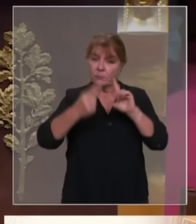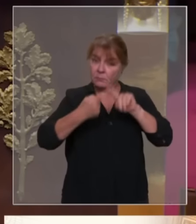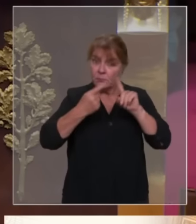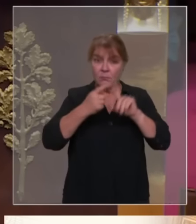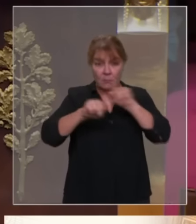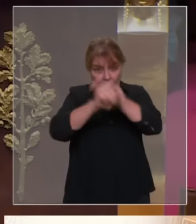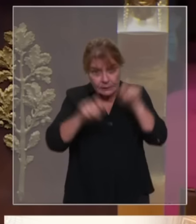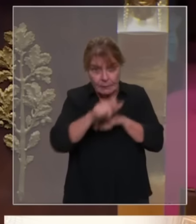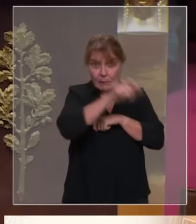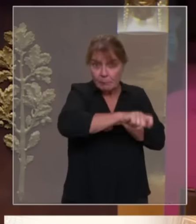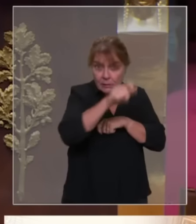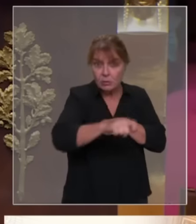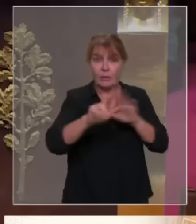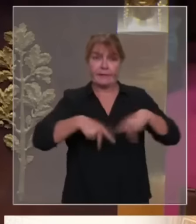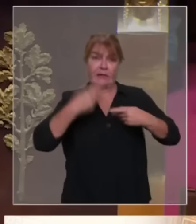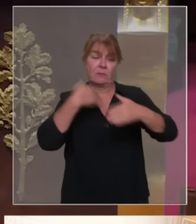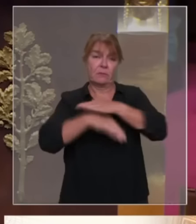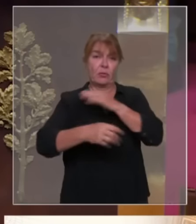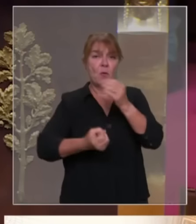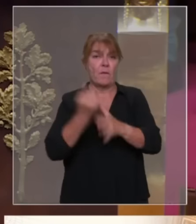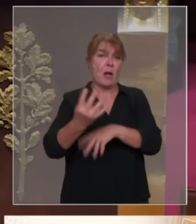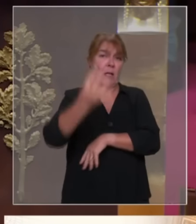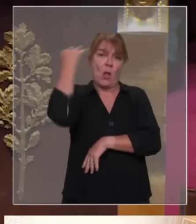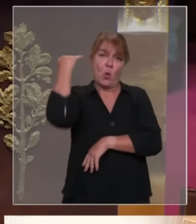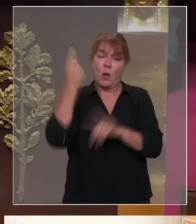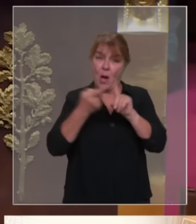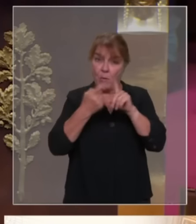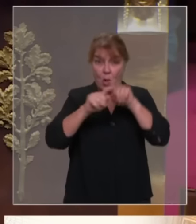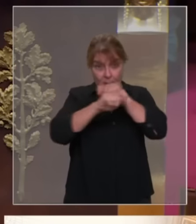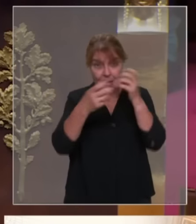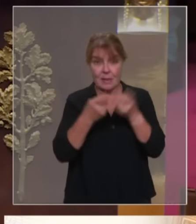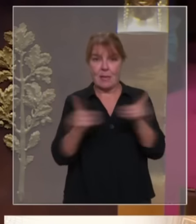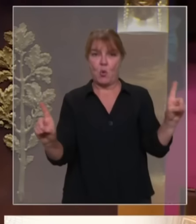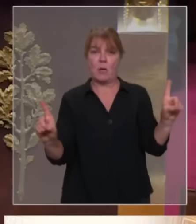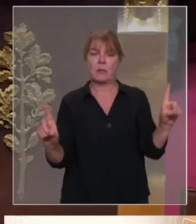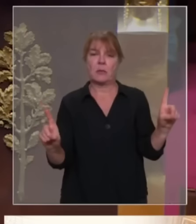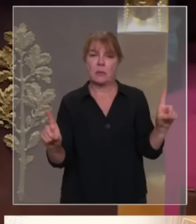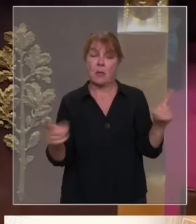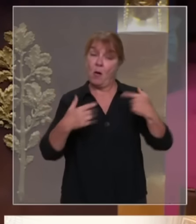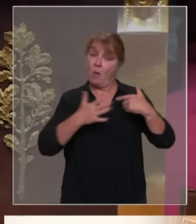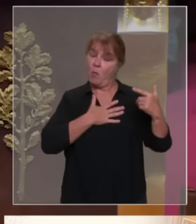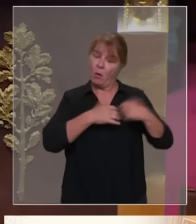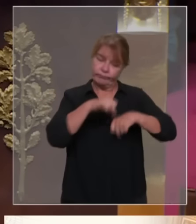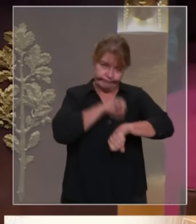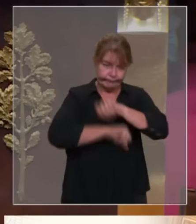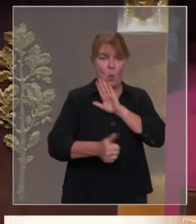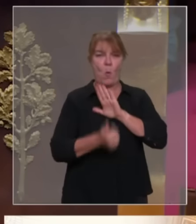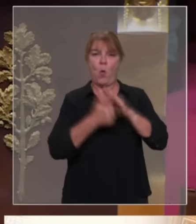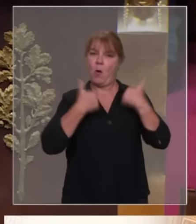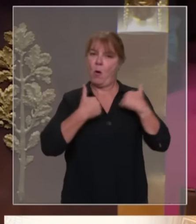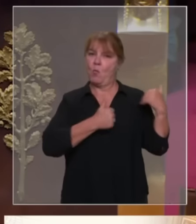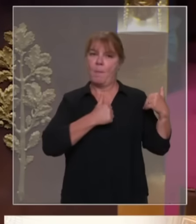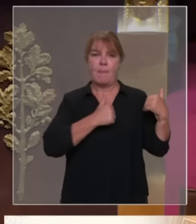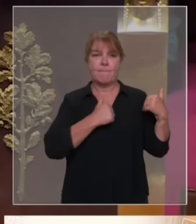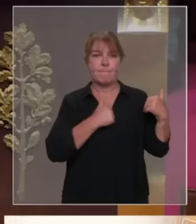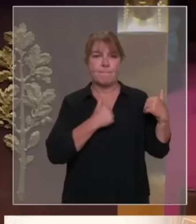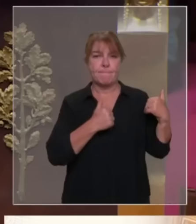diversité du peuple calédonien et des principes démocratiques. Je m'y emploierai personnellement et je veux